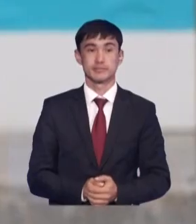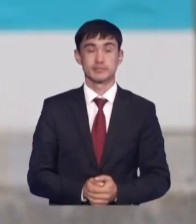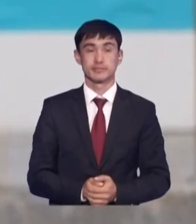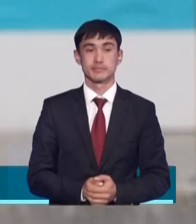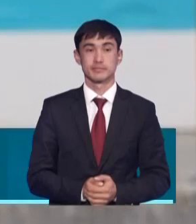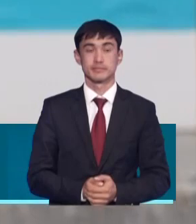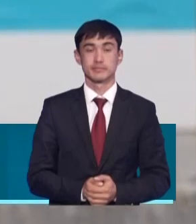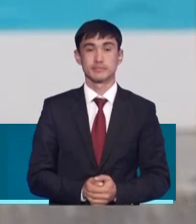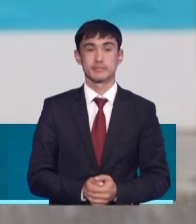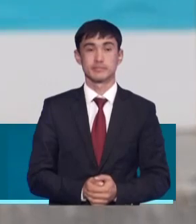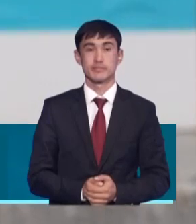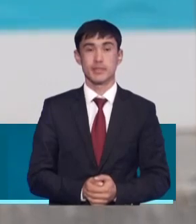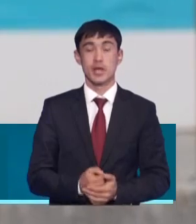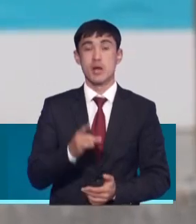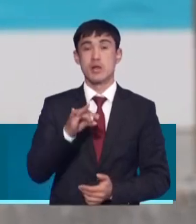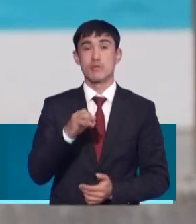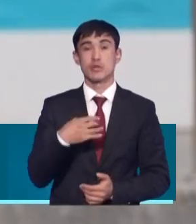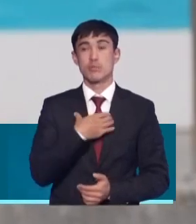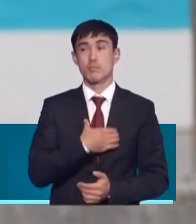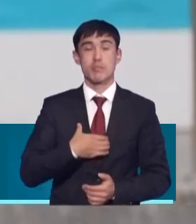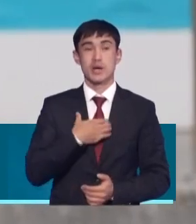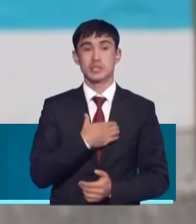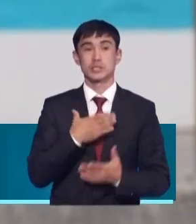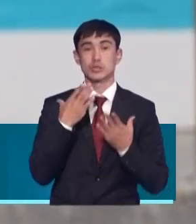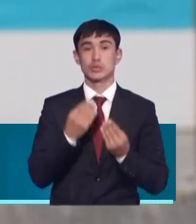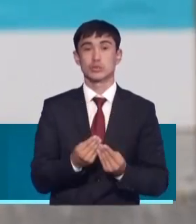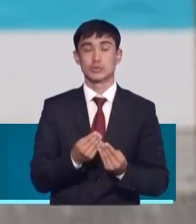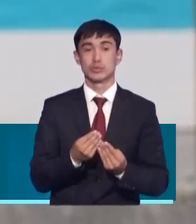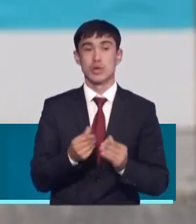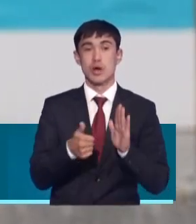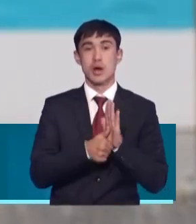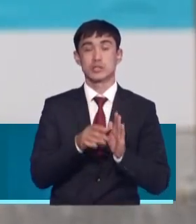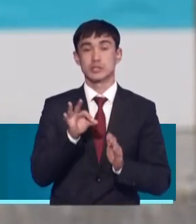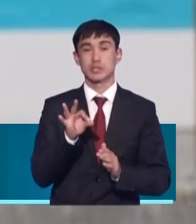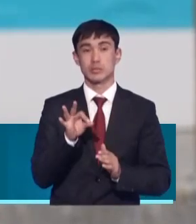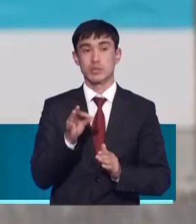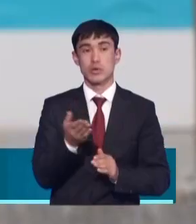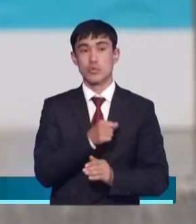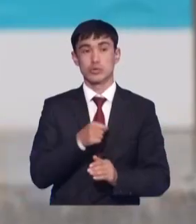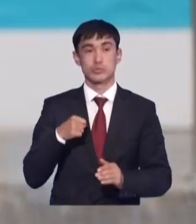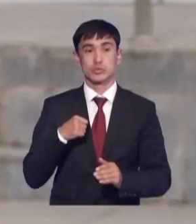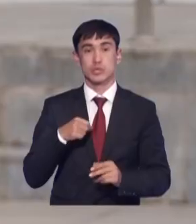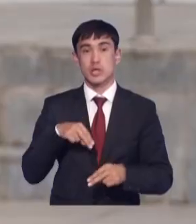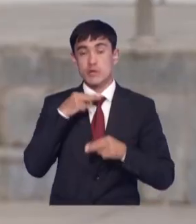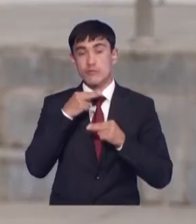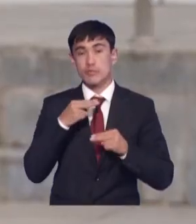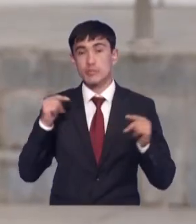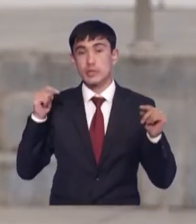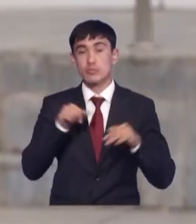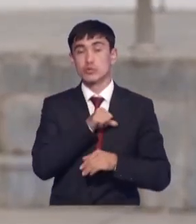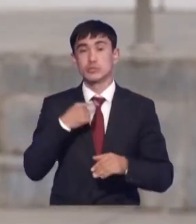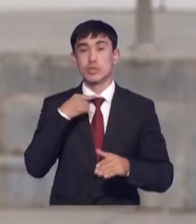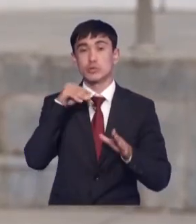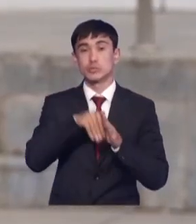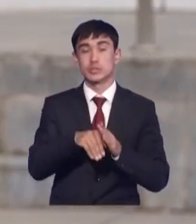бұл референдум өте маңызды, елімізге маңызды күн ғой бүгін. 6-шы қазан. Сондықтан да өзіміз осылай назар аудару үшін өзіміздің даусымызды